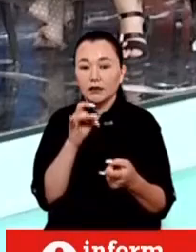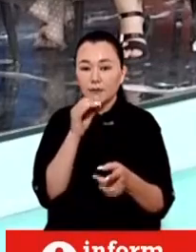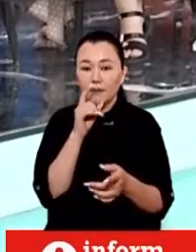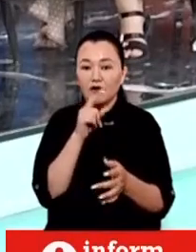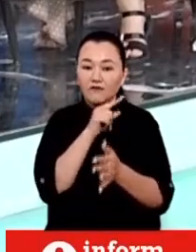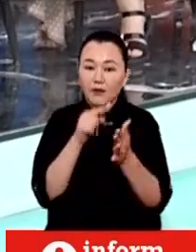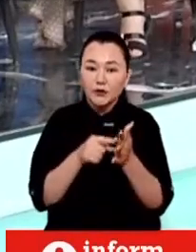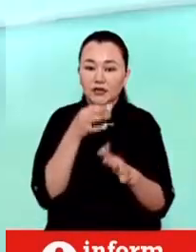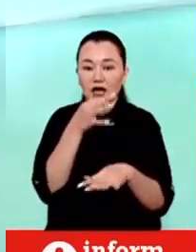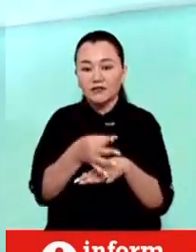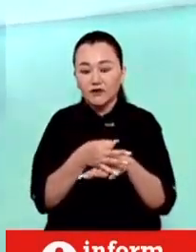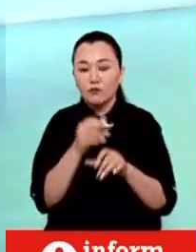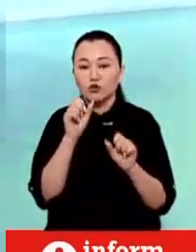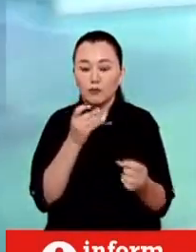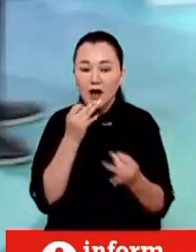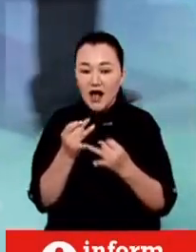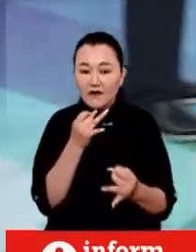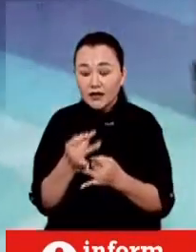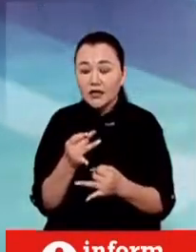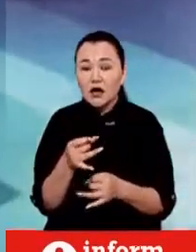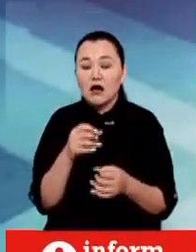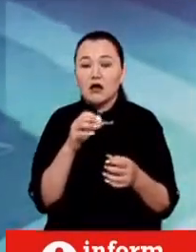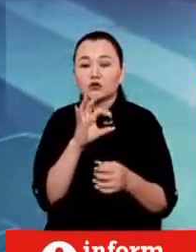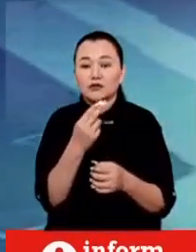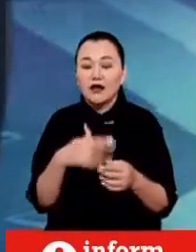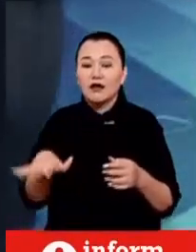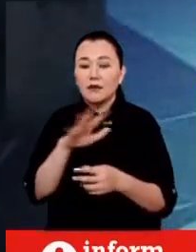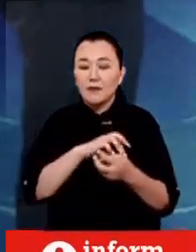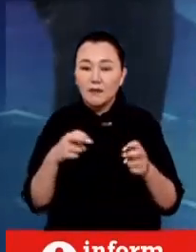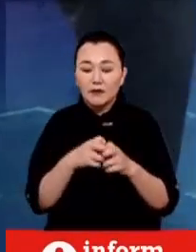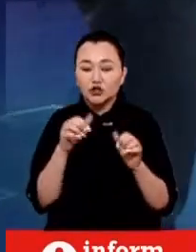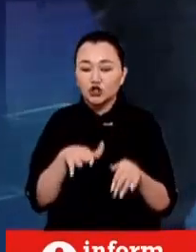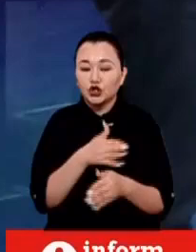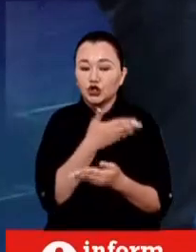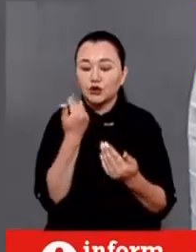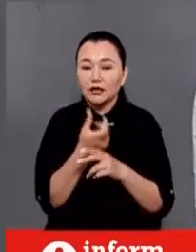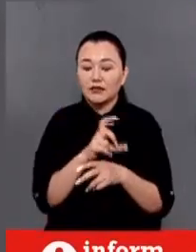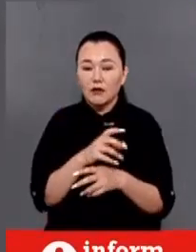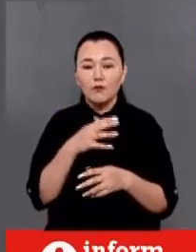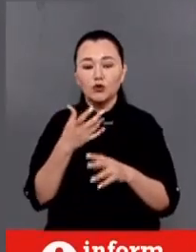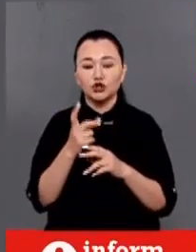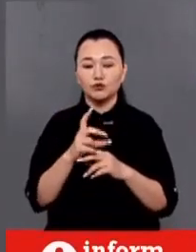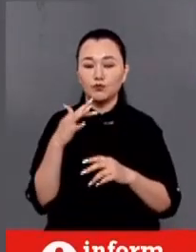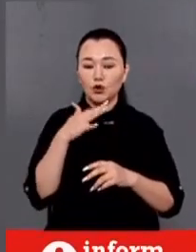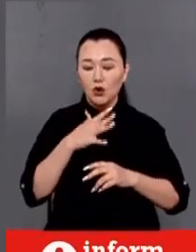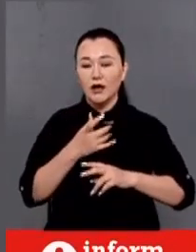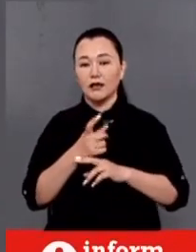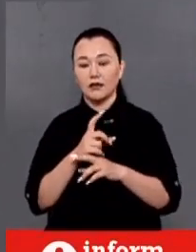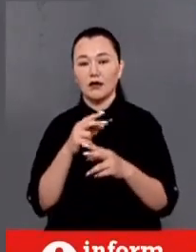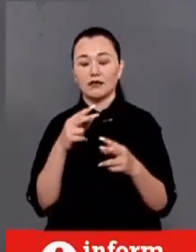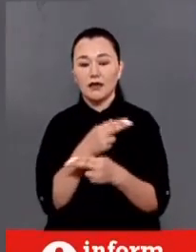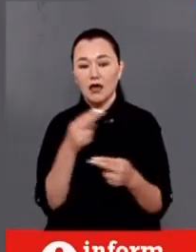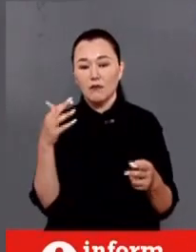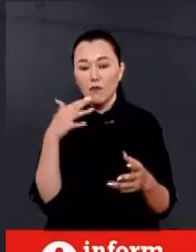сұрақ-жауап өрбіте аламыз. Қоғамдағы әлеуметтік мәселелердің шешілмей жатқаны шаш етектен, сондықтан ток-шоу аясында қордаланған